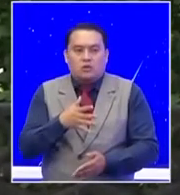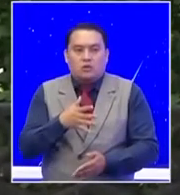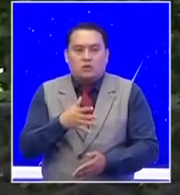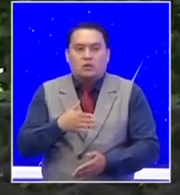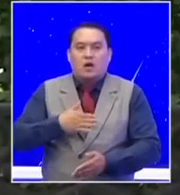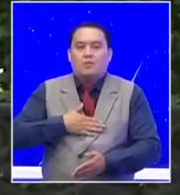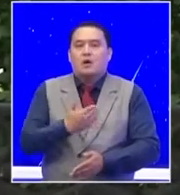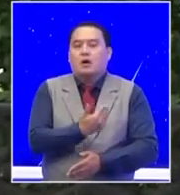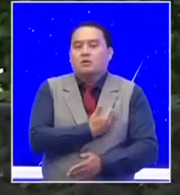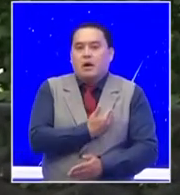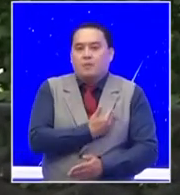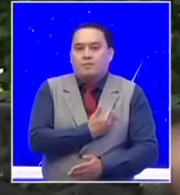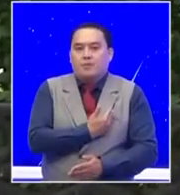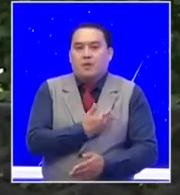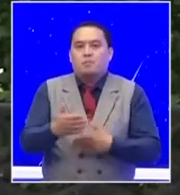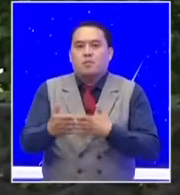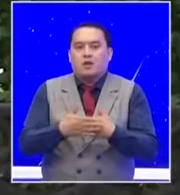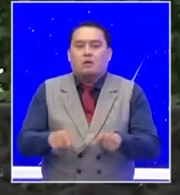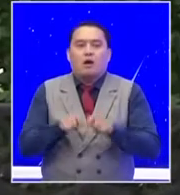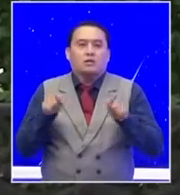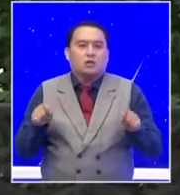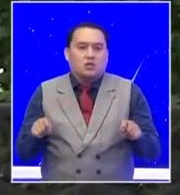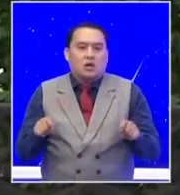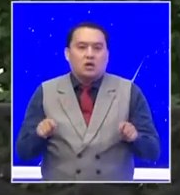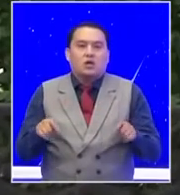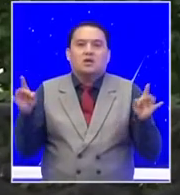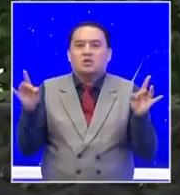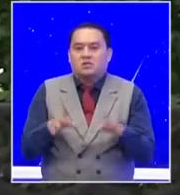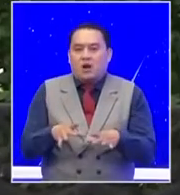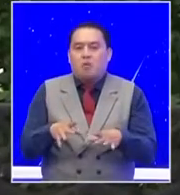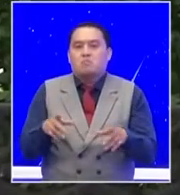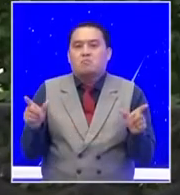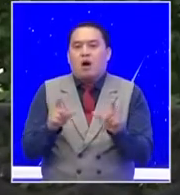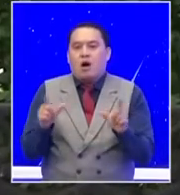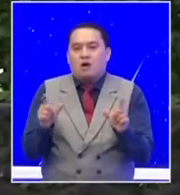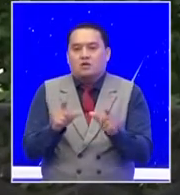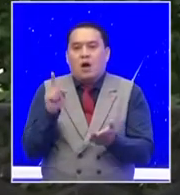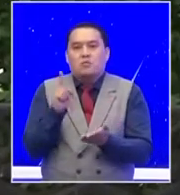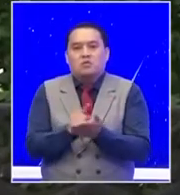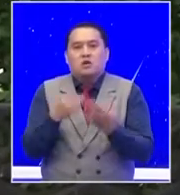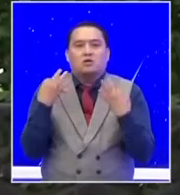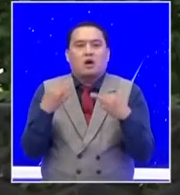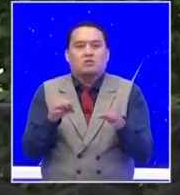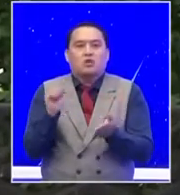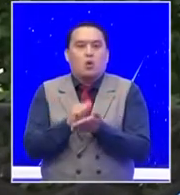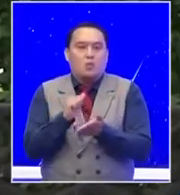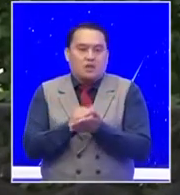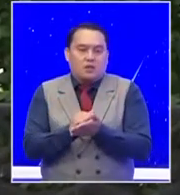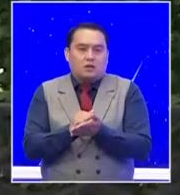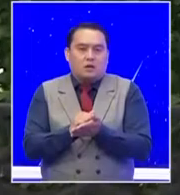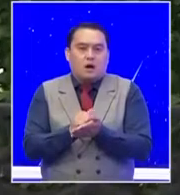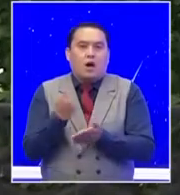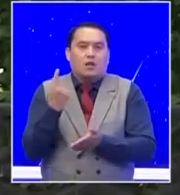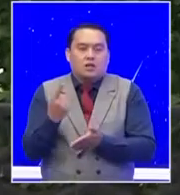нас. Хотя перед открытием того или иного ресторана или магазина они должны получить разрешительные документы. И одним